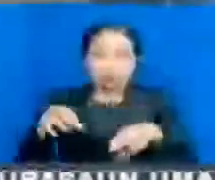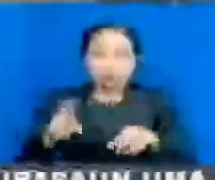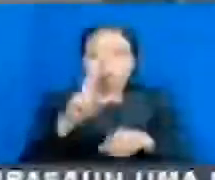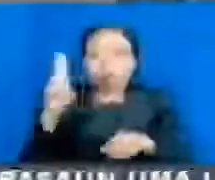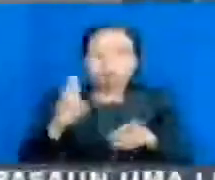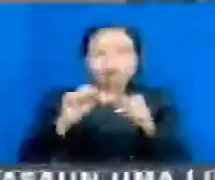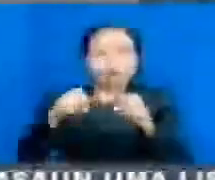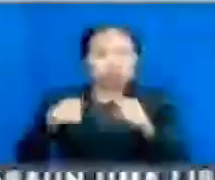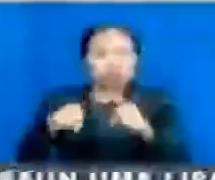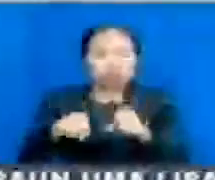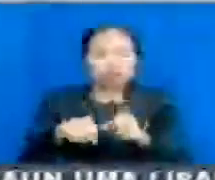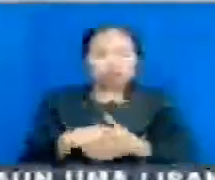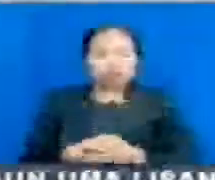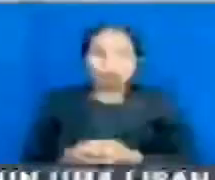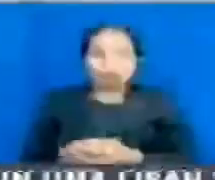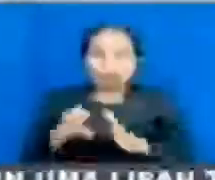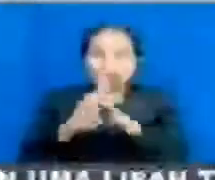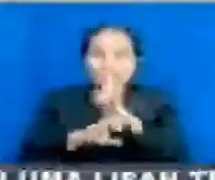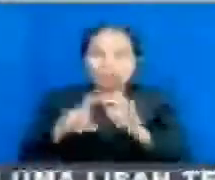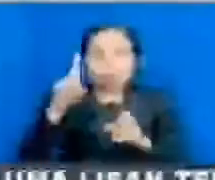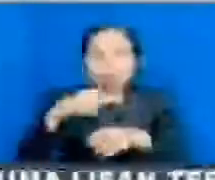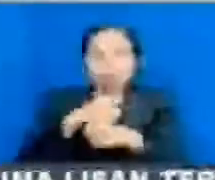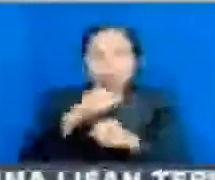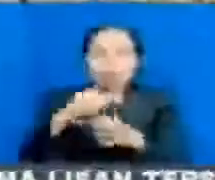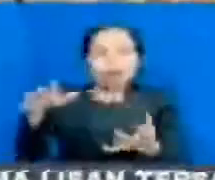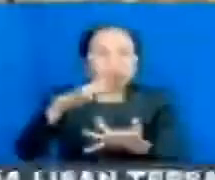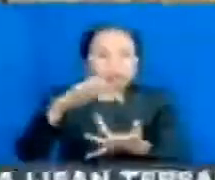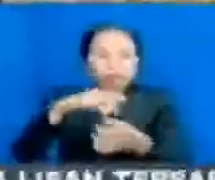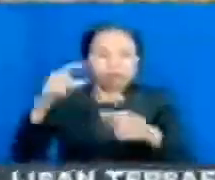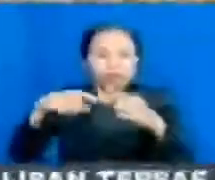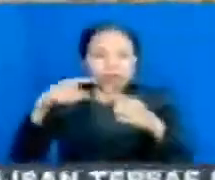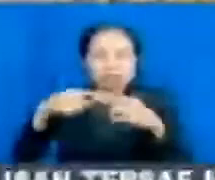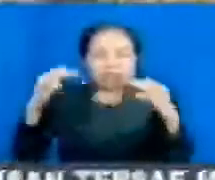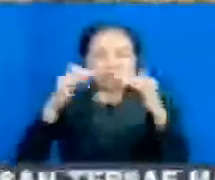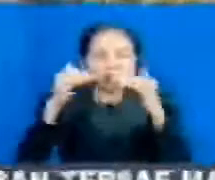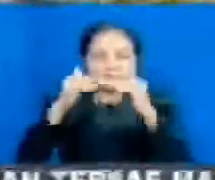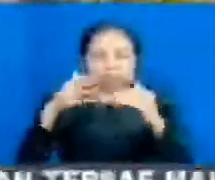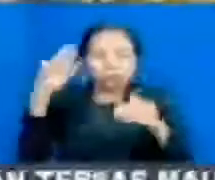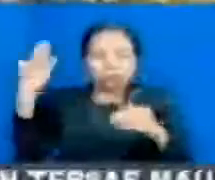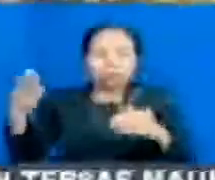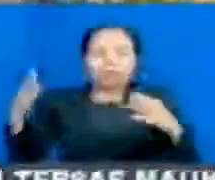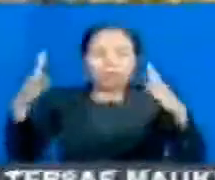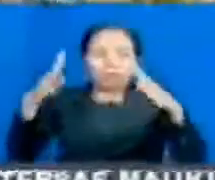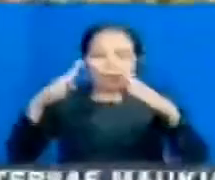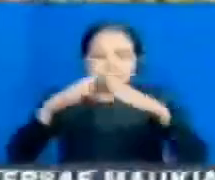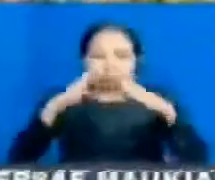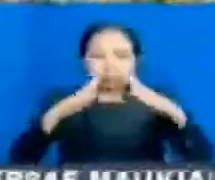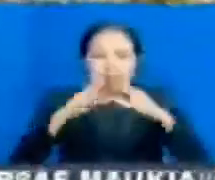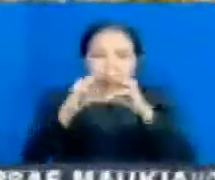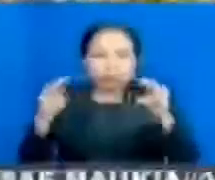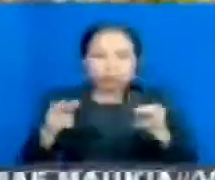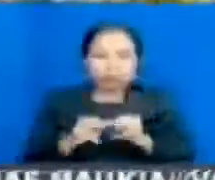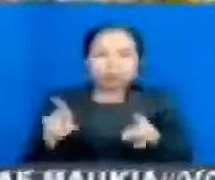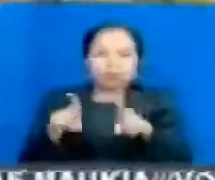det motorizada verza estaduida, udi halau movimento, banhira encontro ruma iha capital municipio, hanesan